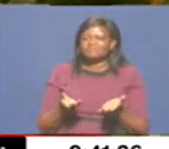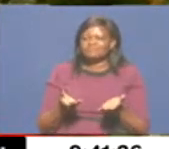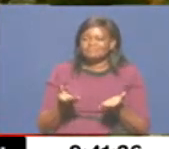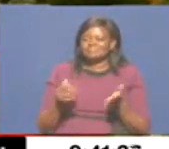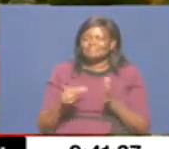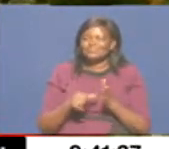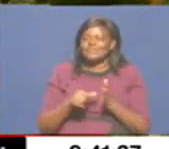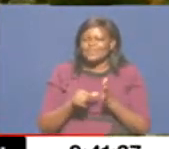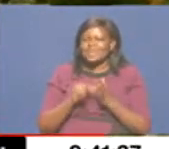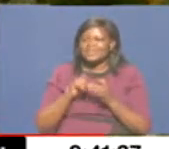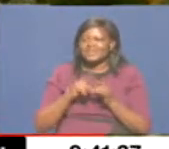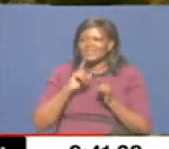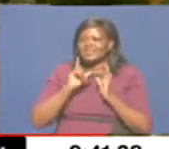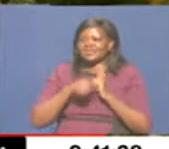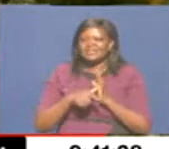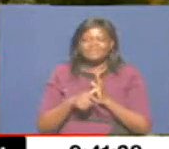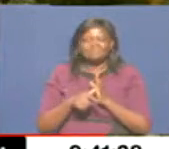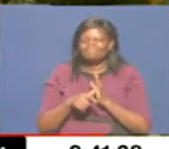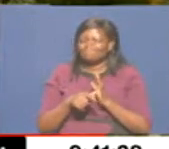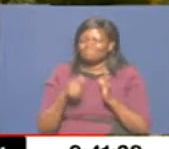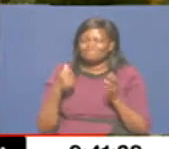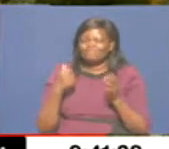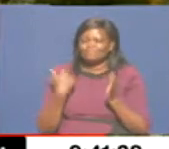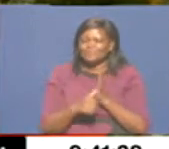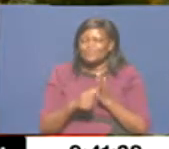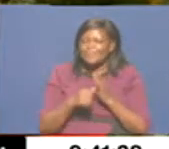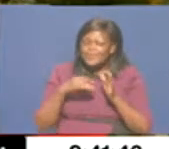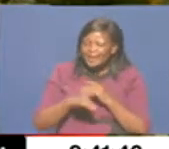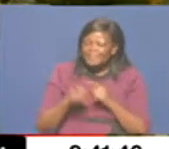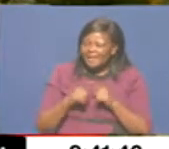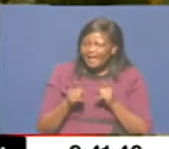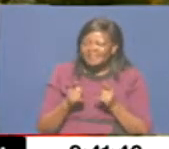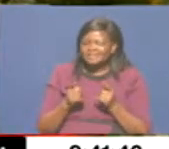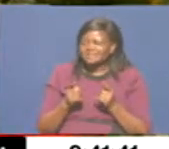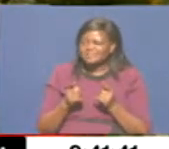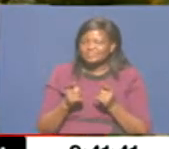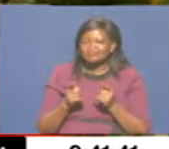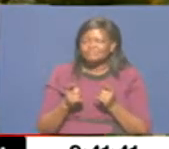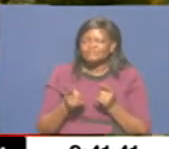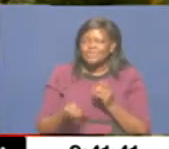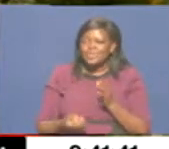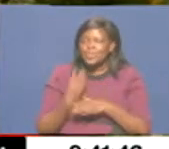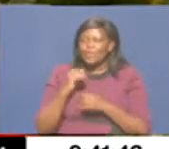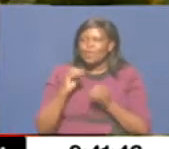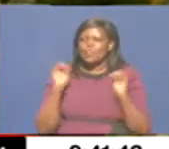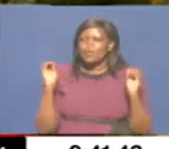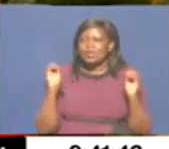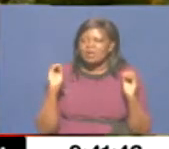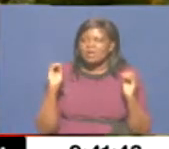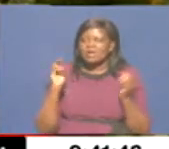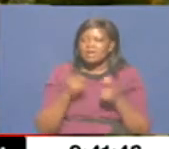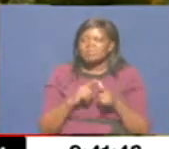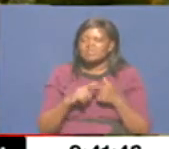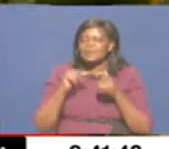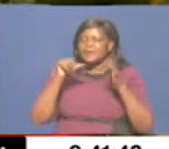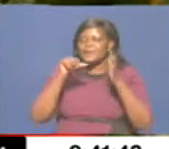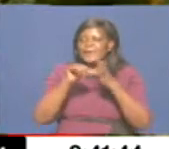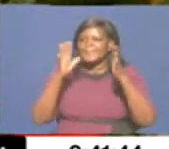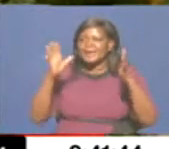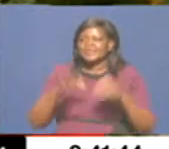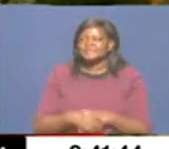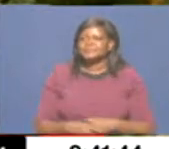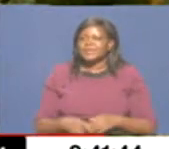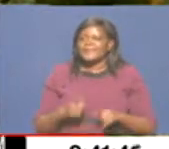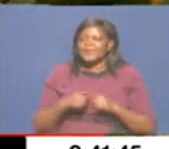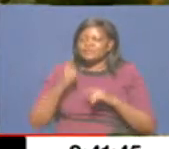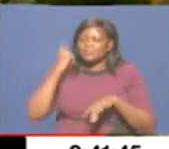mwisho zikawa hazioti. Nazipanda, lakini hazimei. Na tukawa tunapata shida. Lakini kutoka